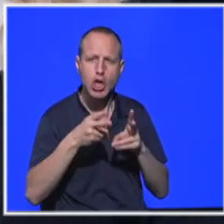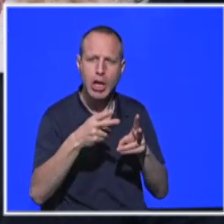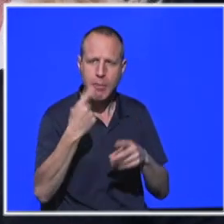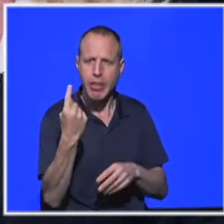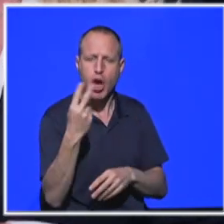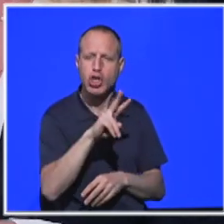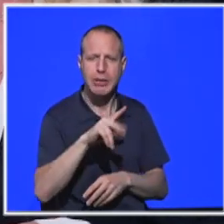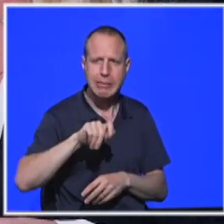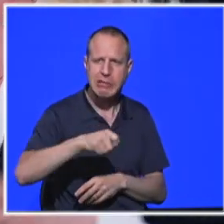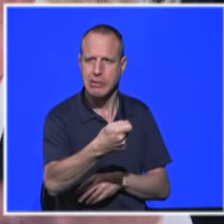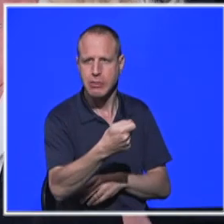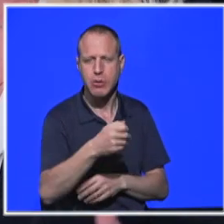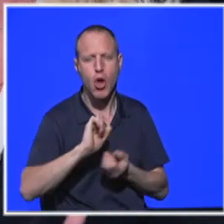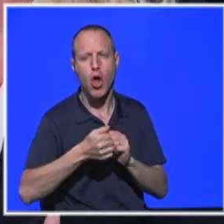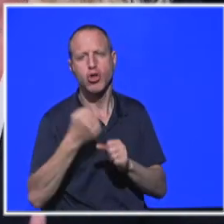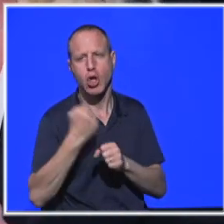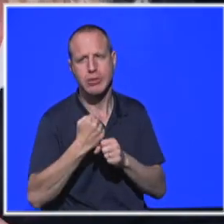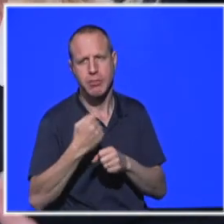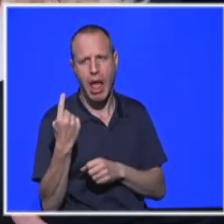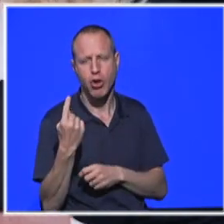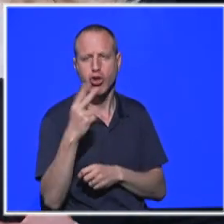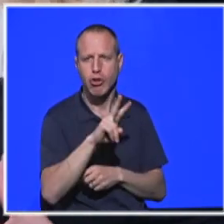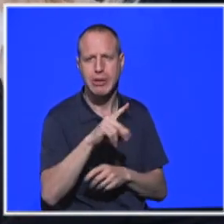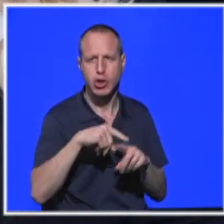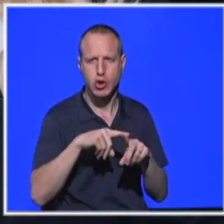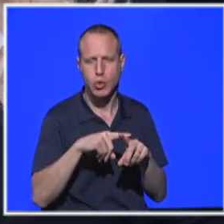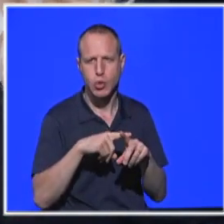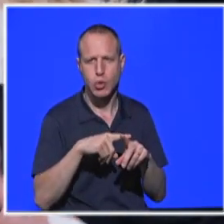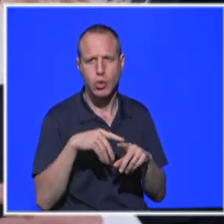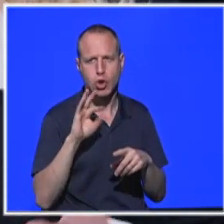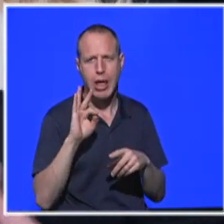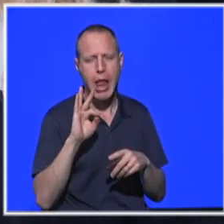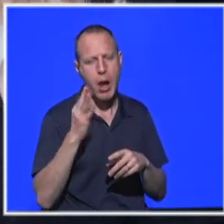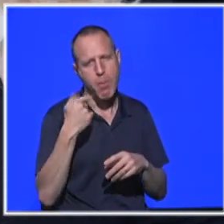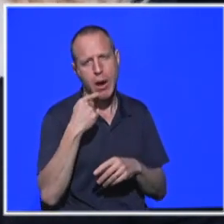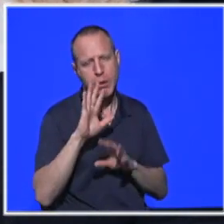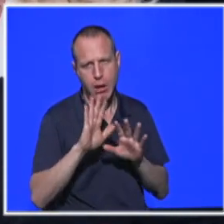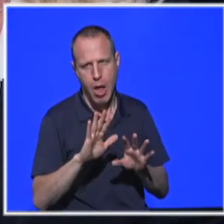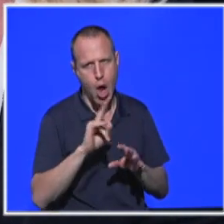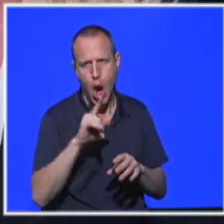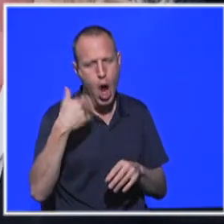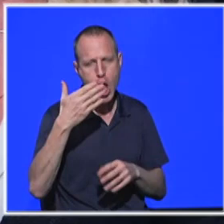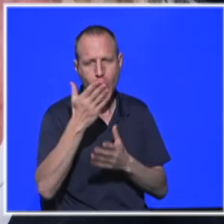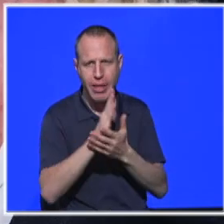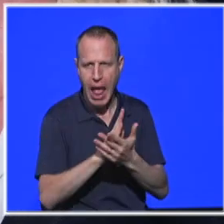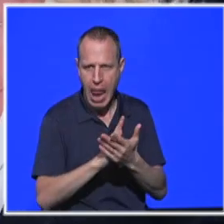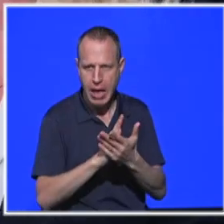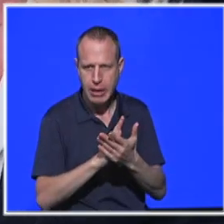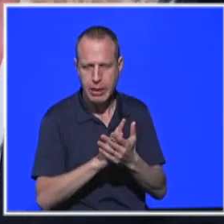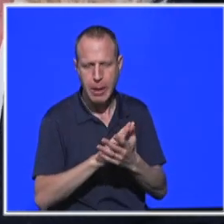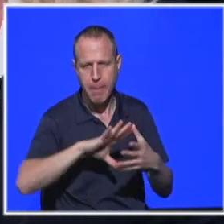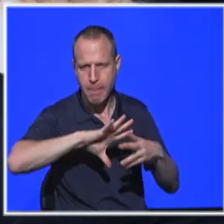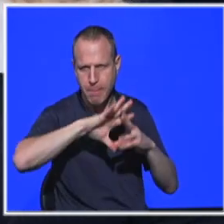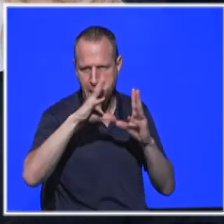או גורמים אחד לשני לאיזשהו סוג של, בוא נאמר ככה, לא להיות חלק